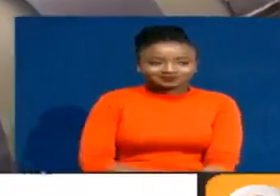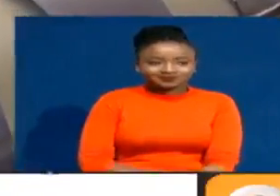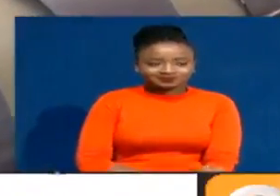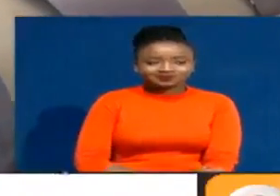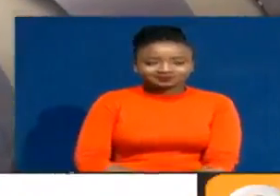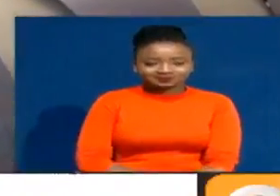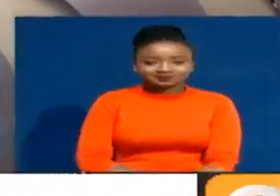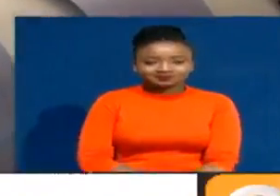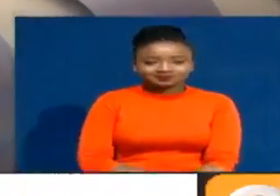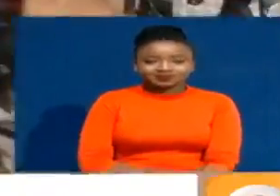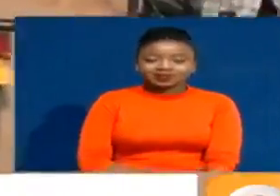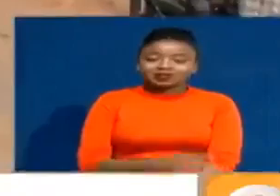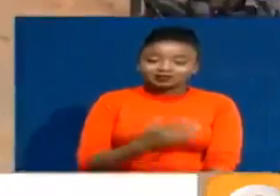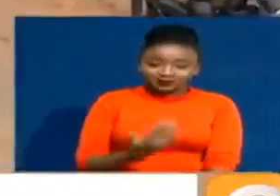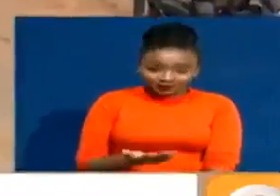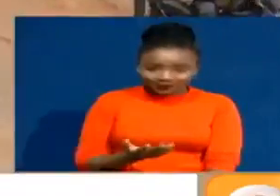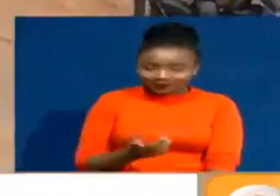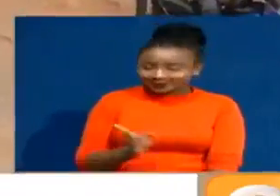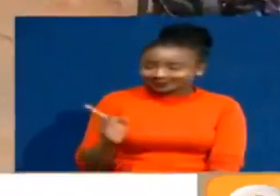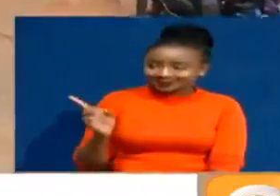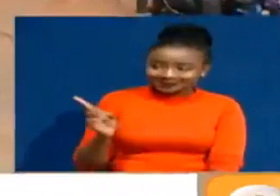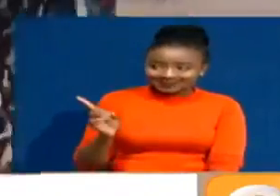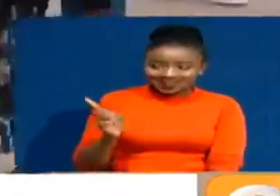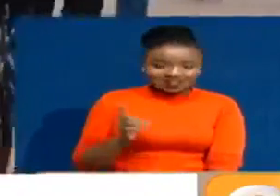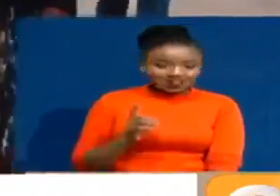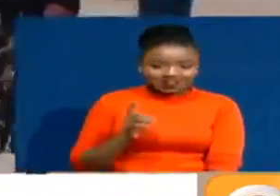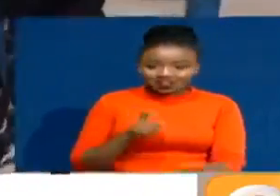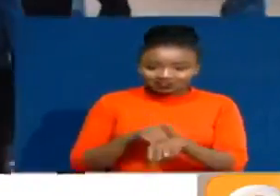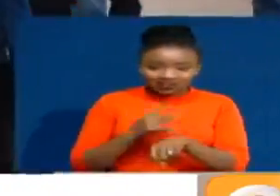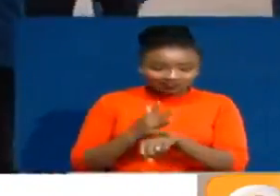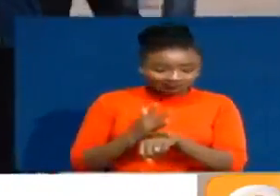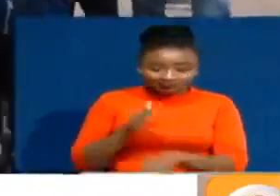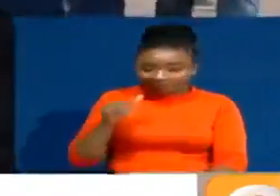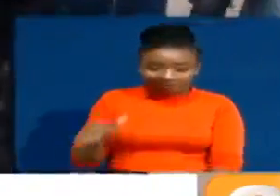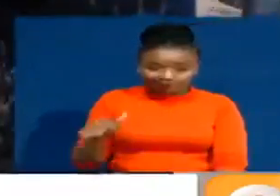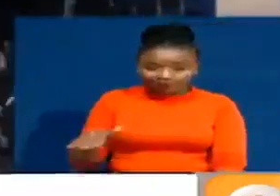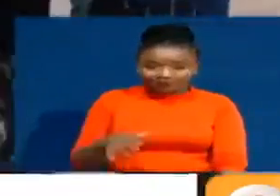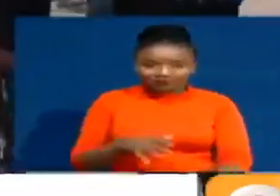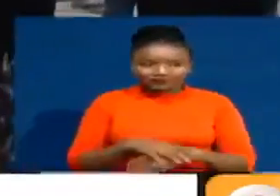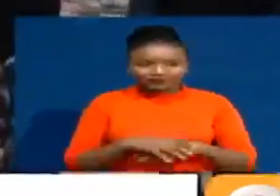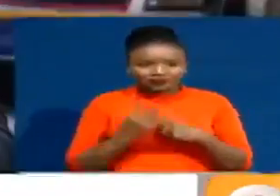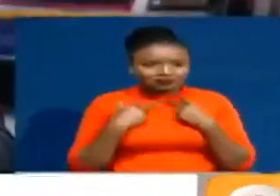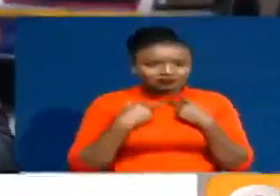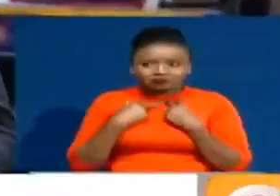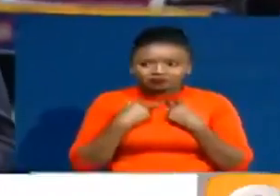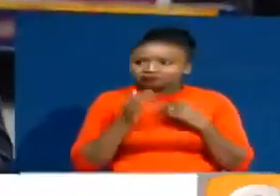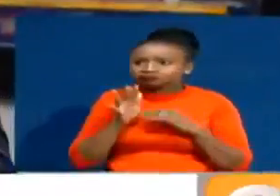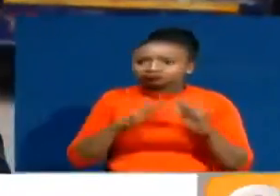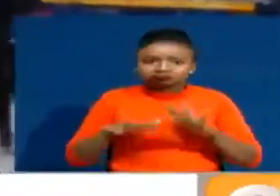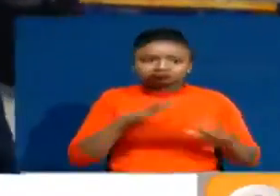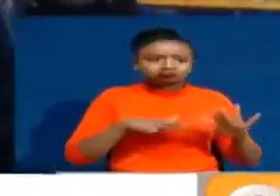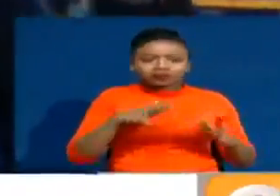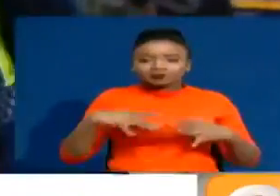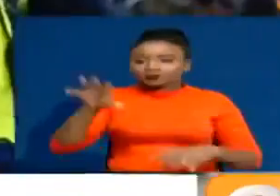Vuta ni kuvute ilianza kushuhudiwa tangu zoezi hilo kuanza saa 11 asubuhi. Abiria na wahudumu wa